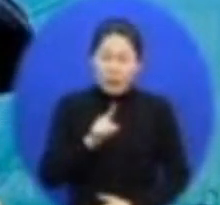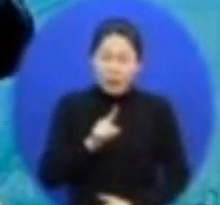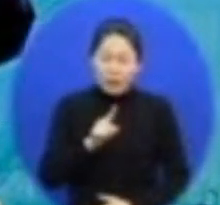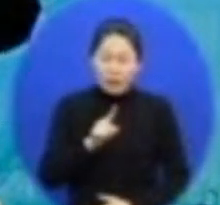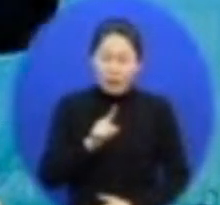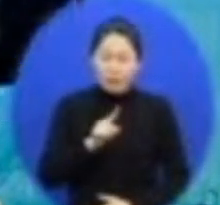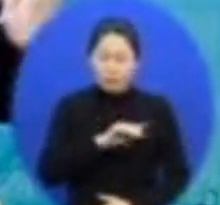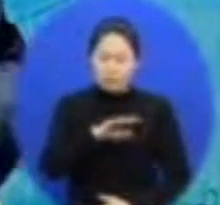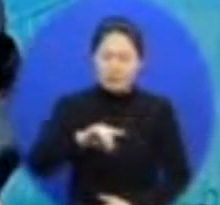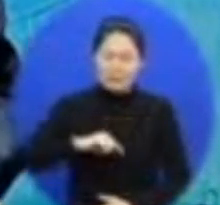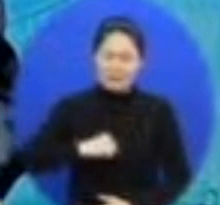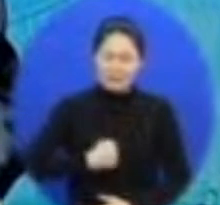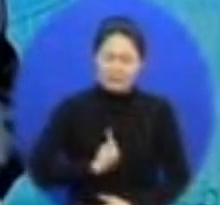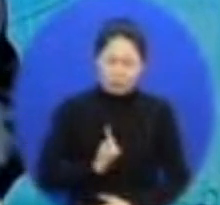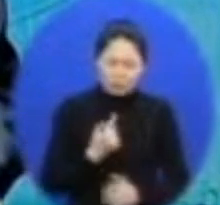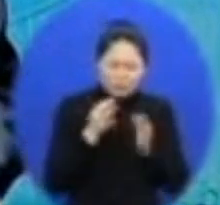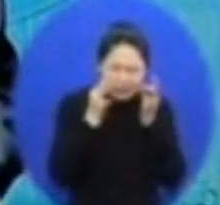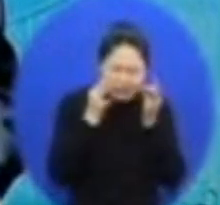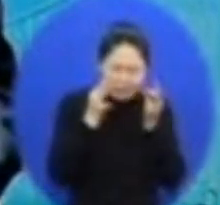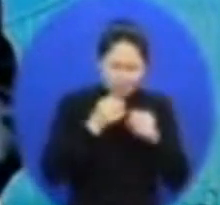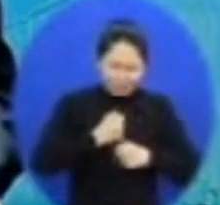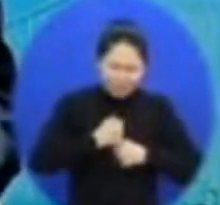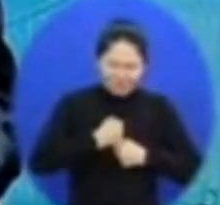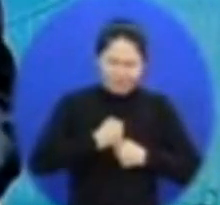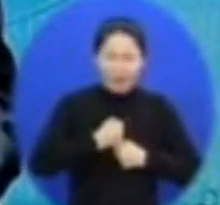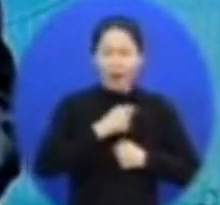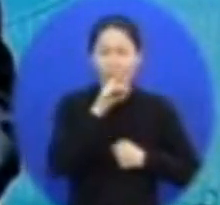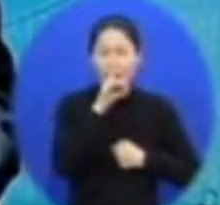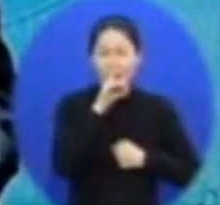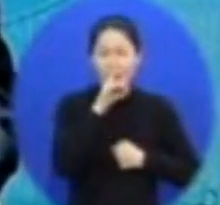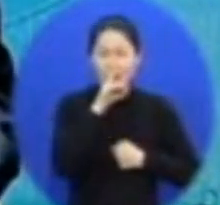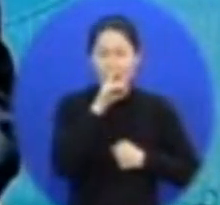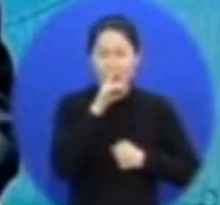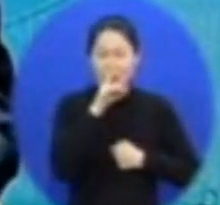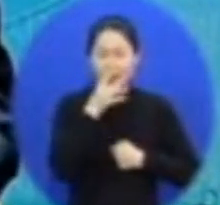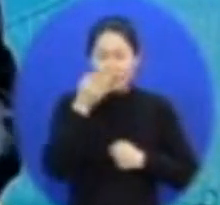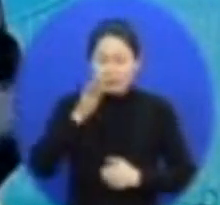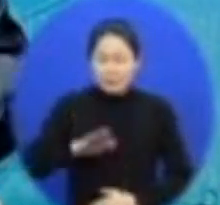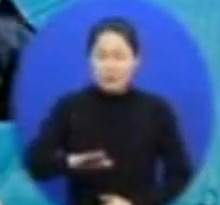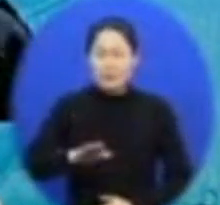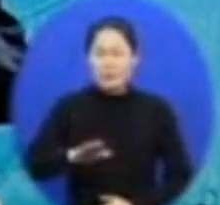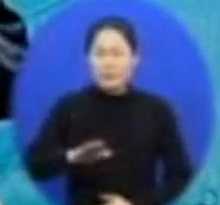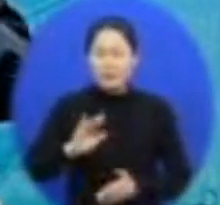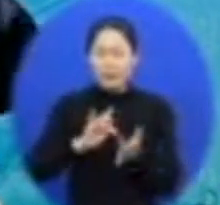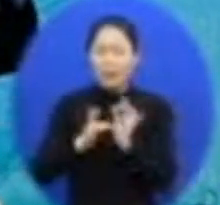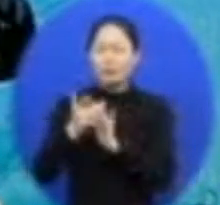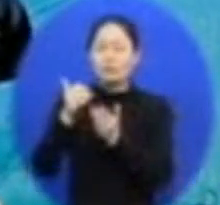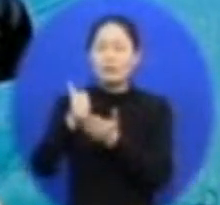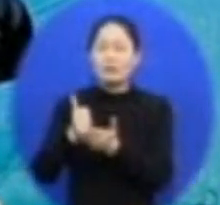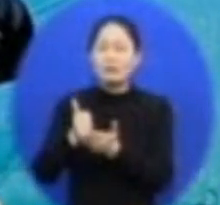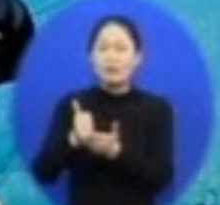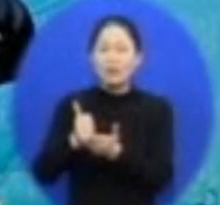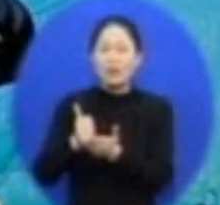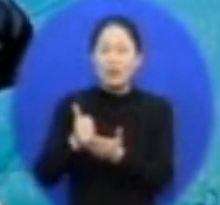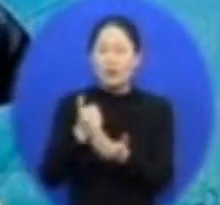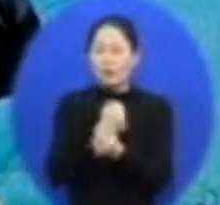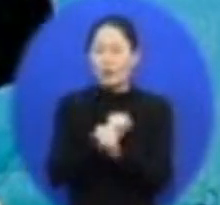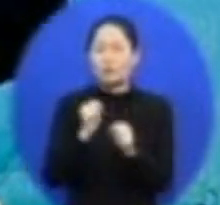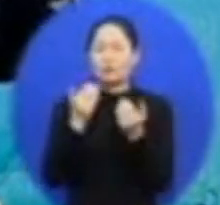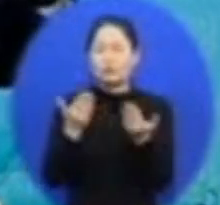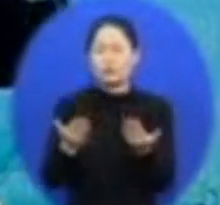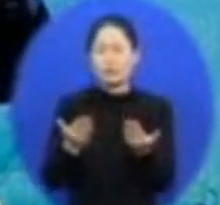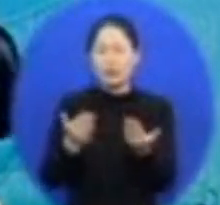하면 말도 안되는 거죠 할 수 없는 거예요 그러나 예수님께 사신 되니까